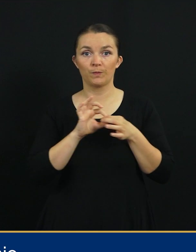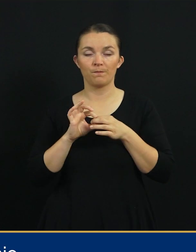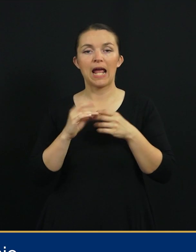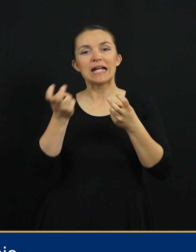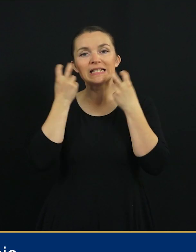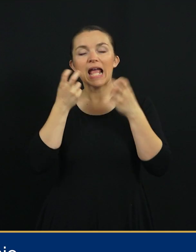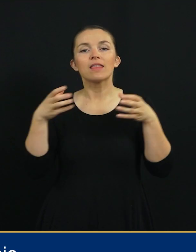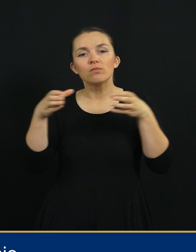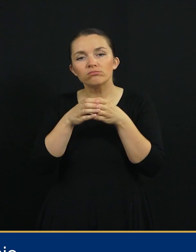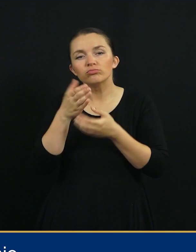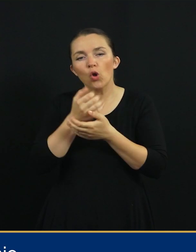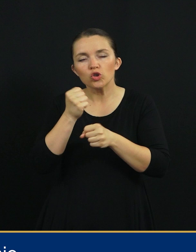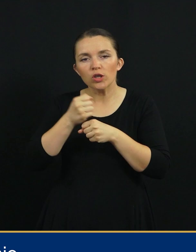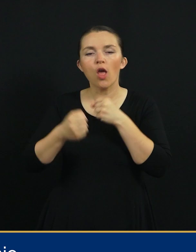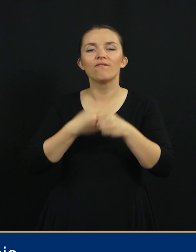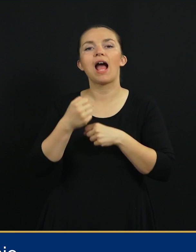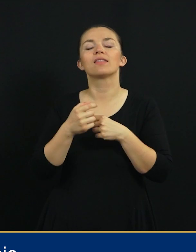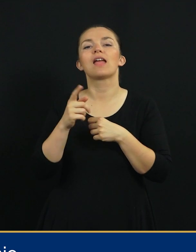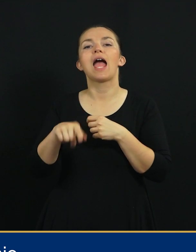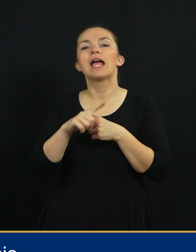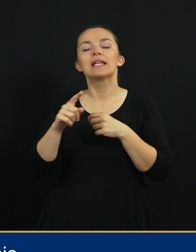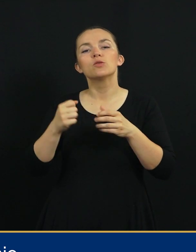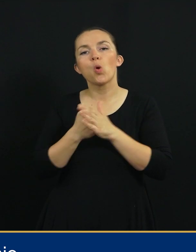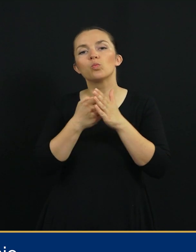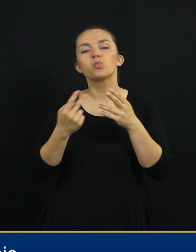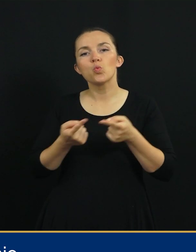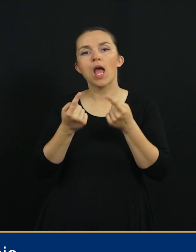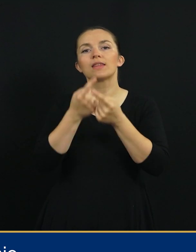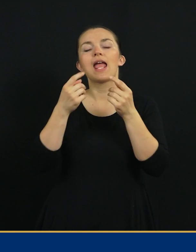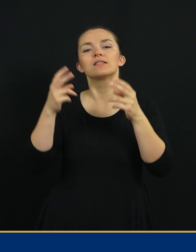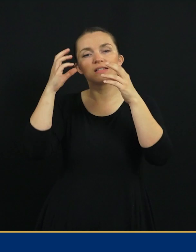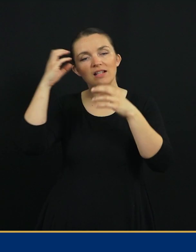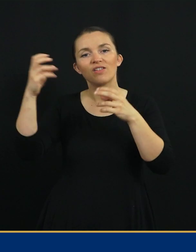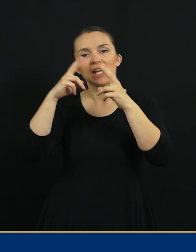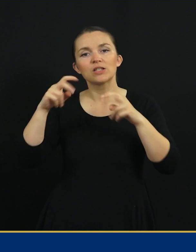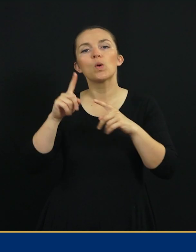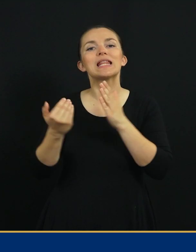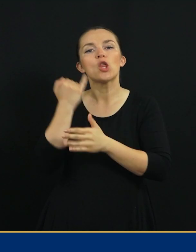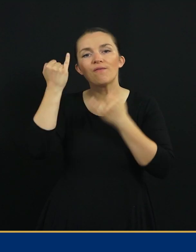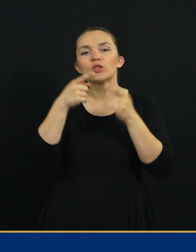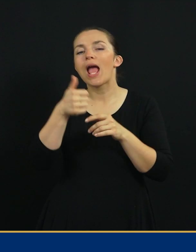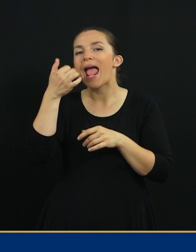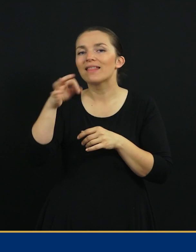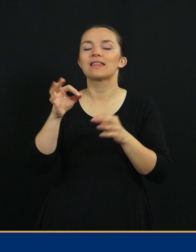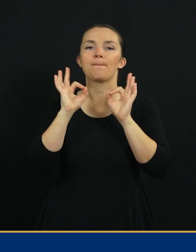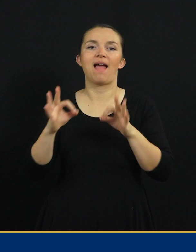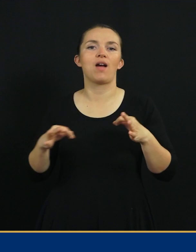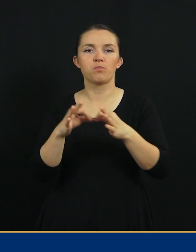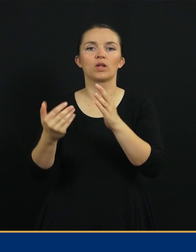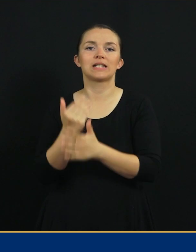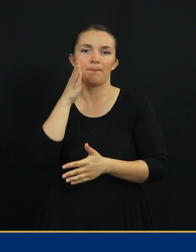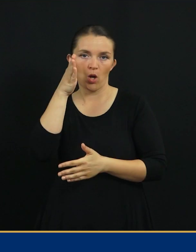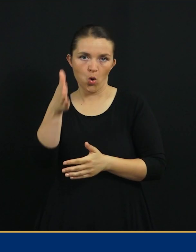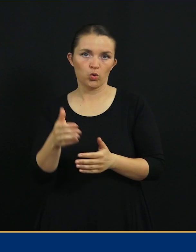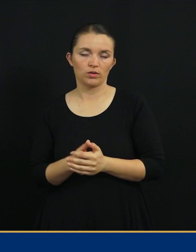Iskanje sinergij ter spodbujanje znanstvenih raziskav in inovacij sta edina prava pot v